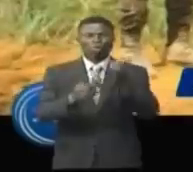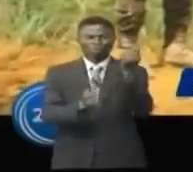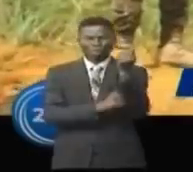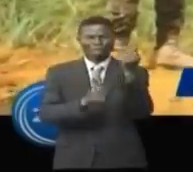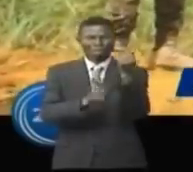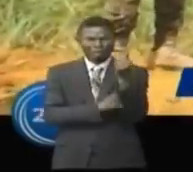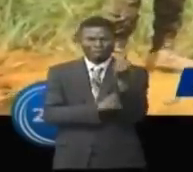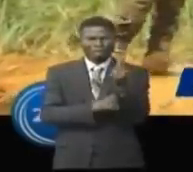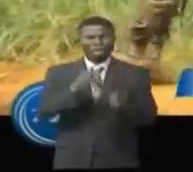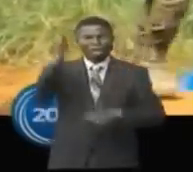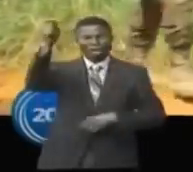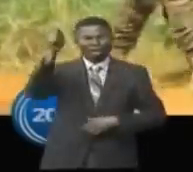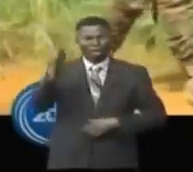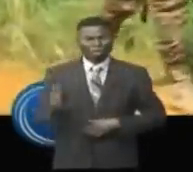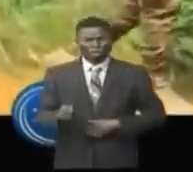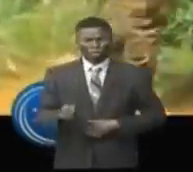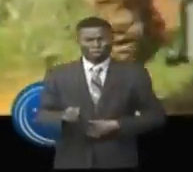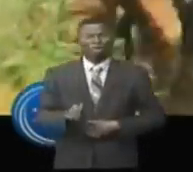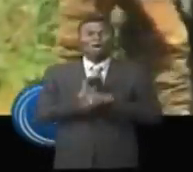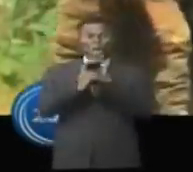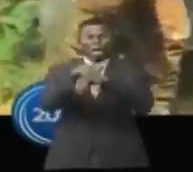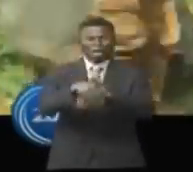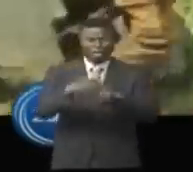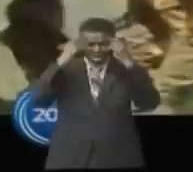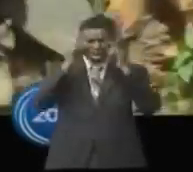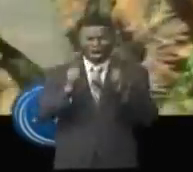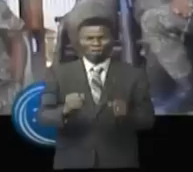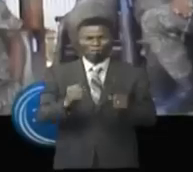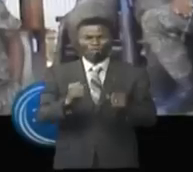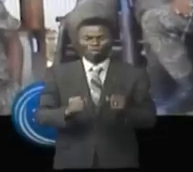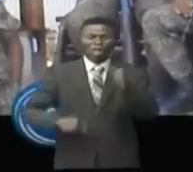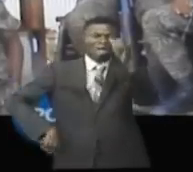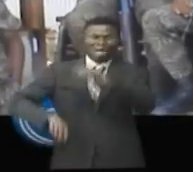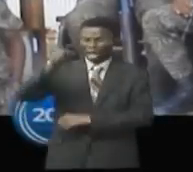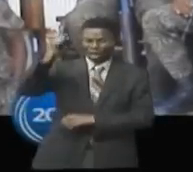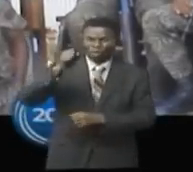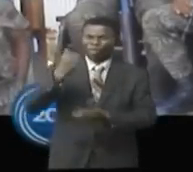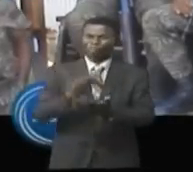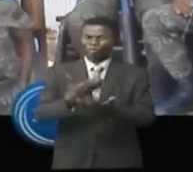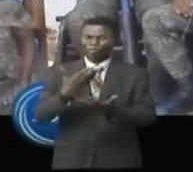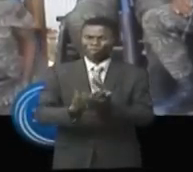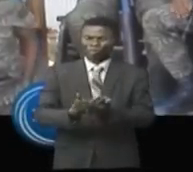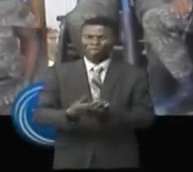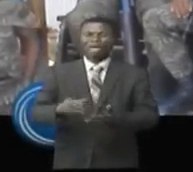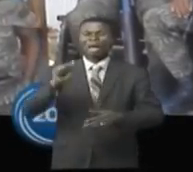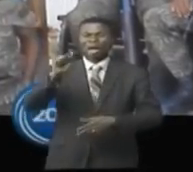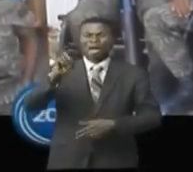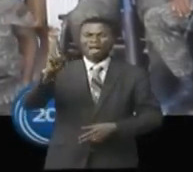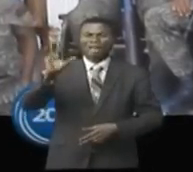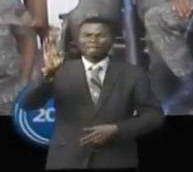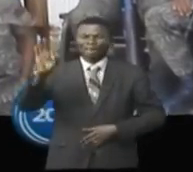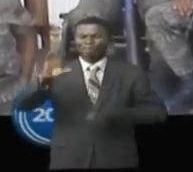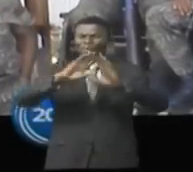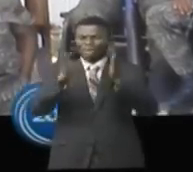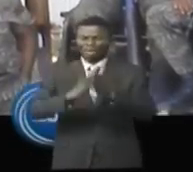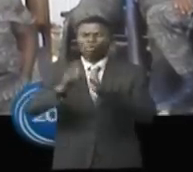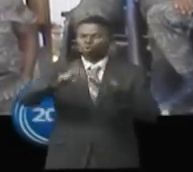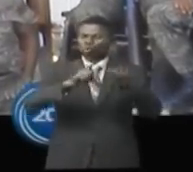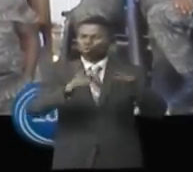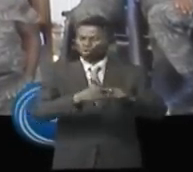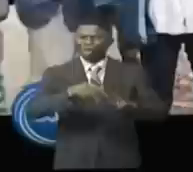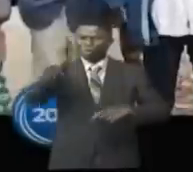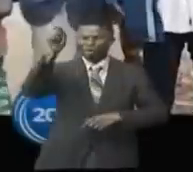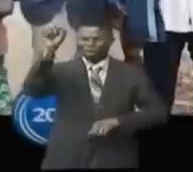et que les forces armées sont engagées, déterminées à mettre hors d'état de nuire ces ADF et tous leurs alliés locaux